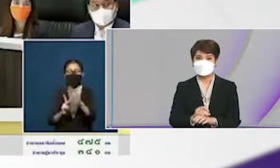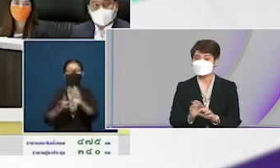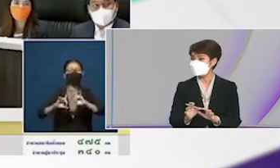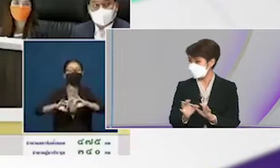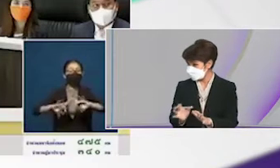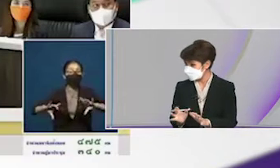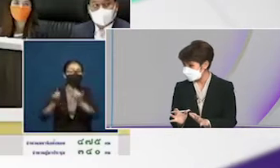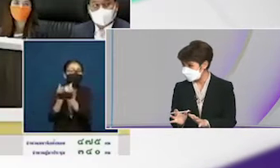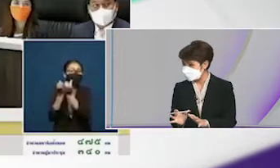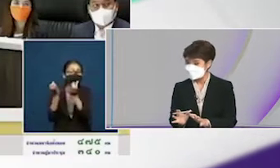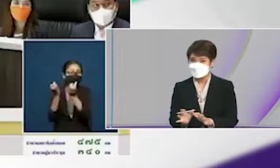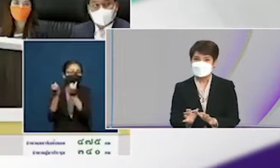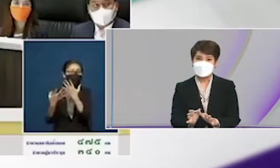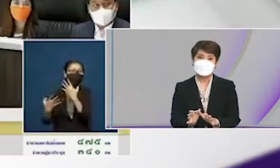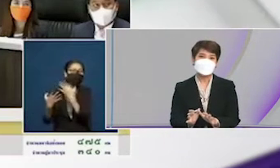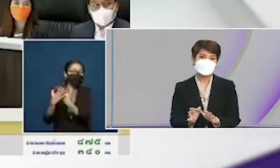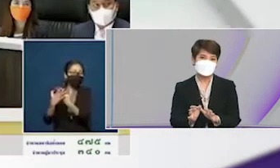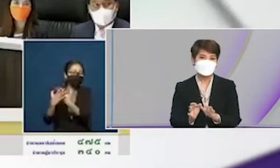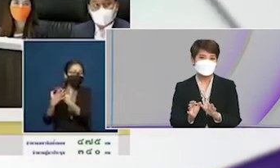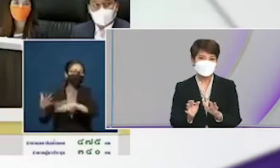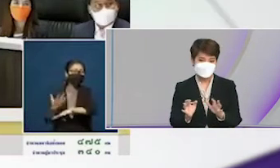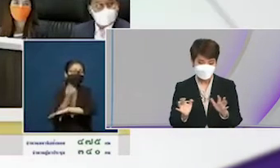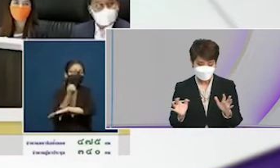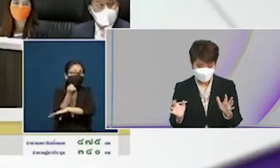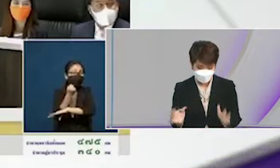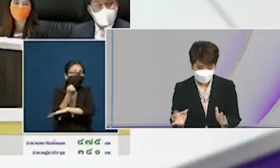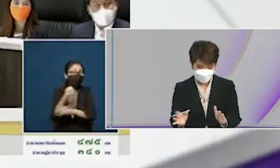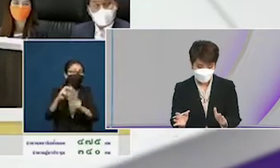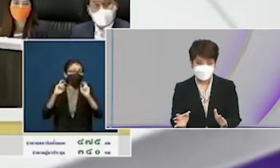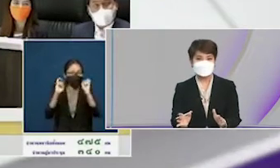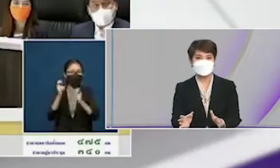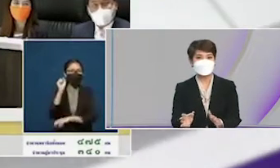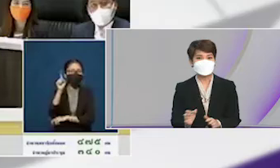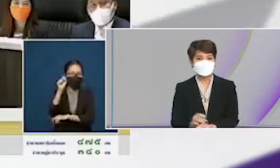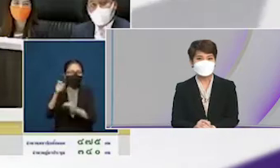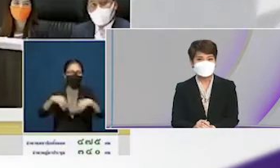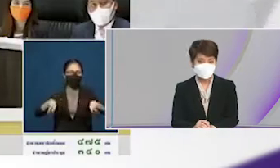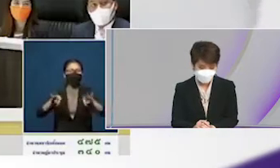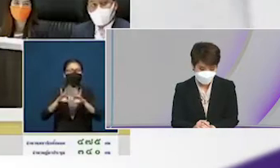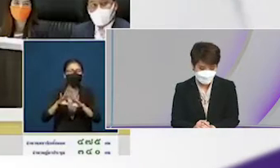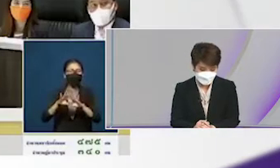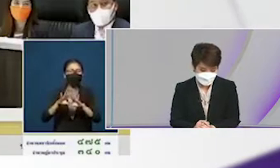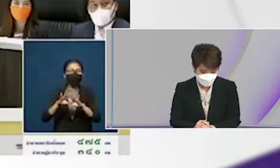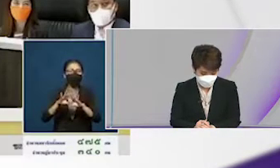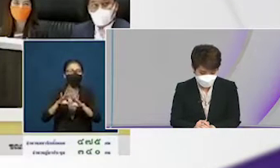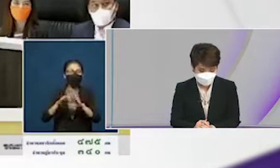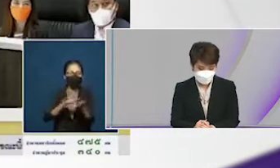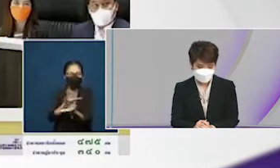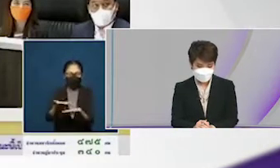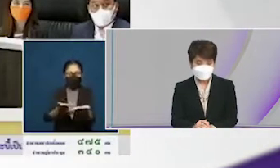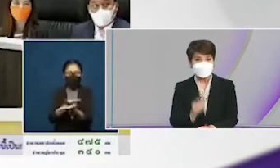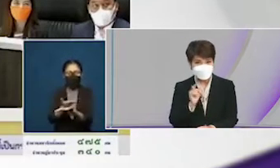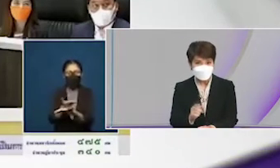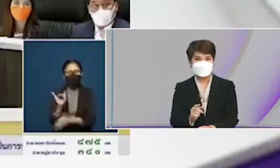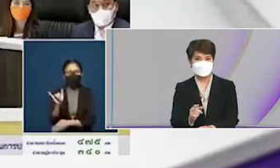คือคะแนนเสียงส่วนเดียวคือไม่เห็นด้วยใช่ไหมคะแต่ถ้าไปดูในรายละเอียดเนี่ยก็จะพบความน่าสนใจค่ะบอก